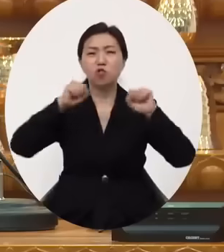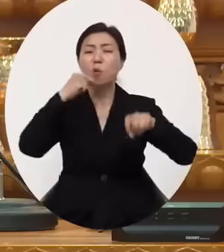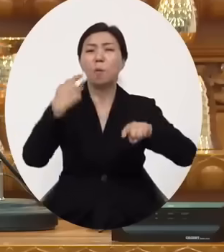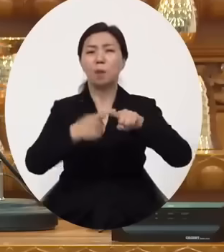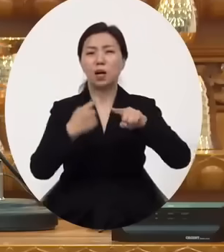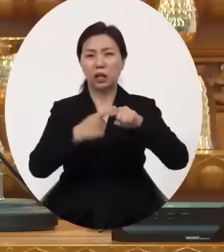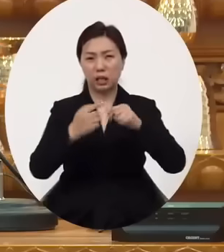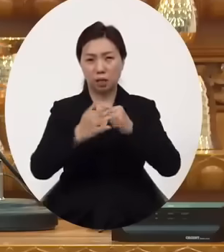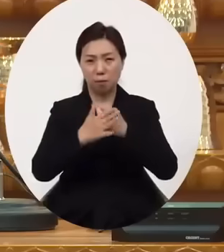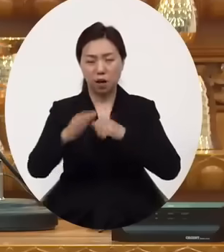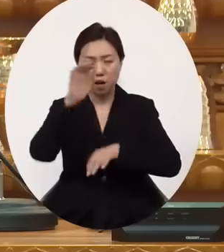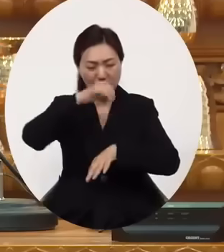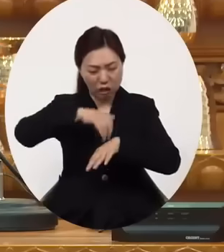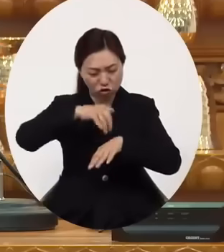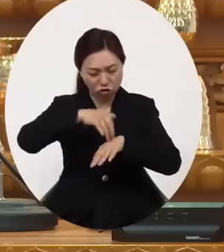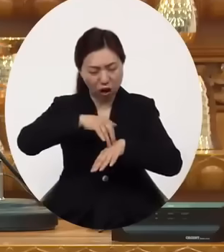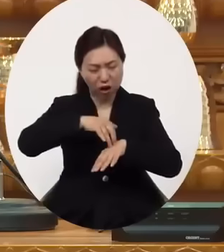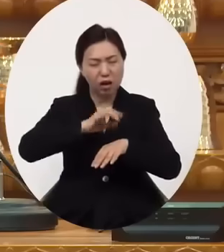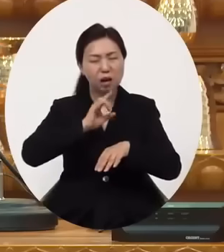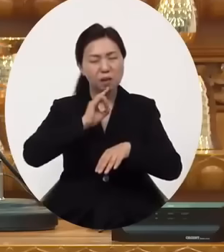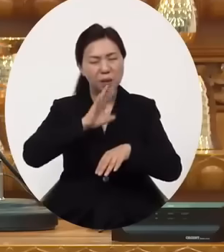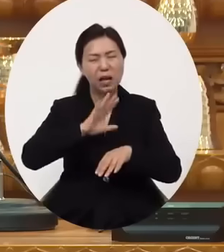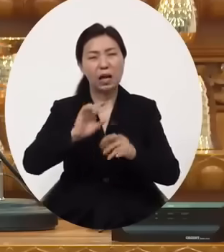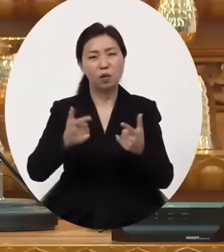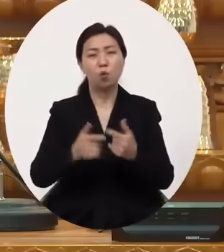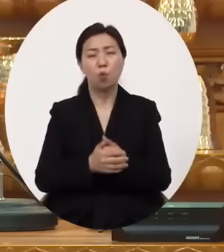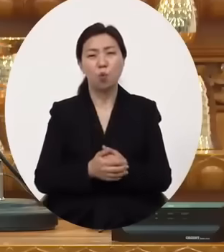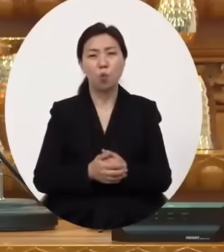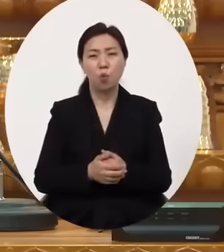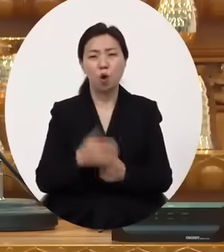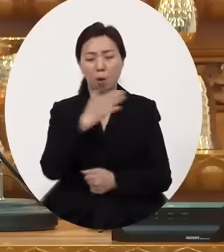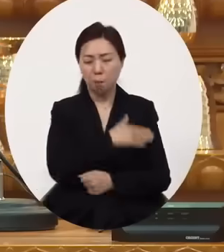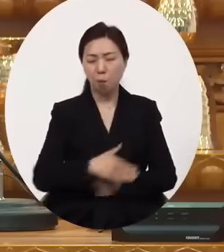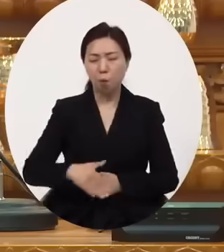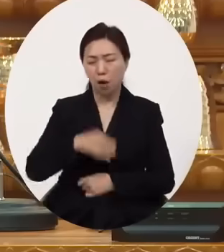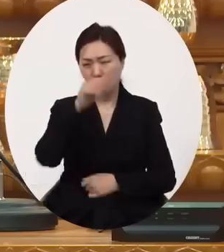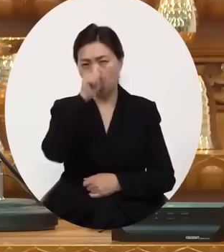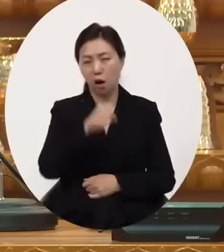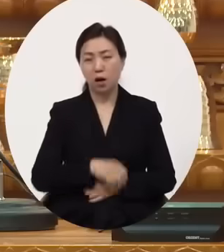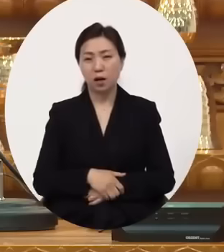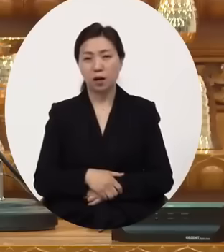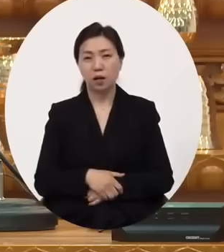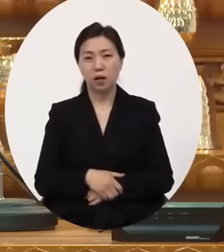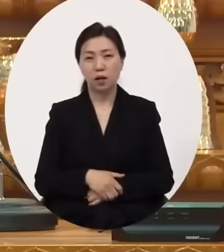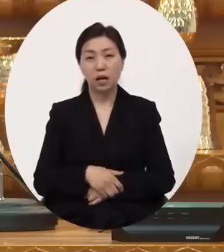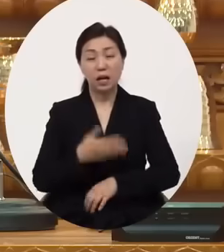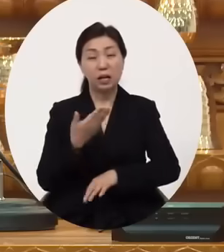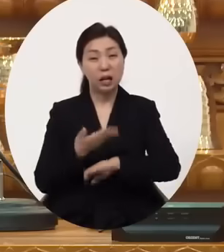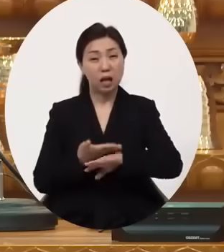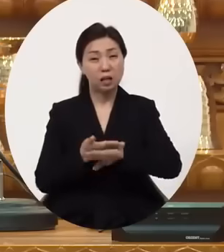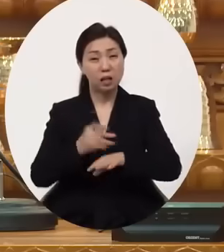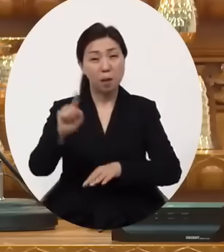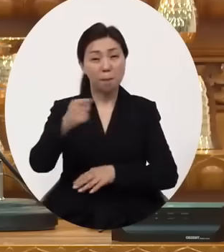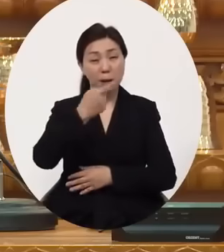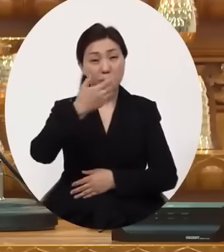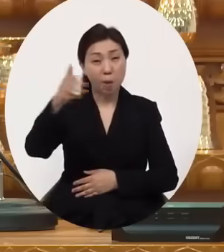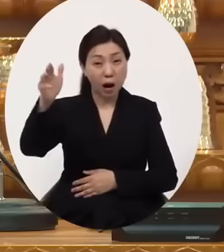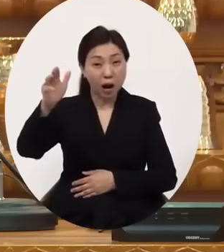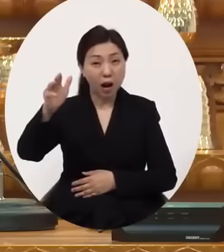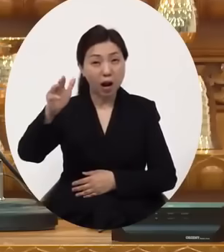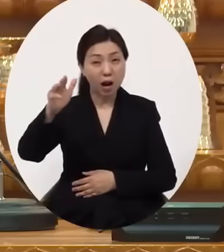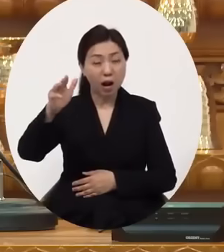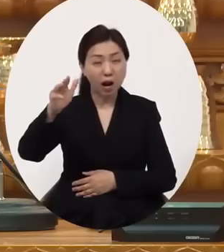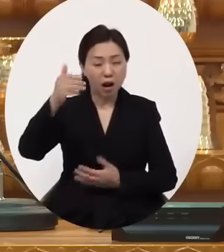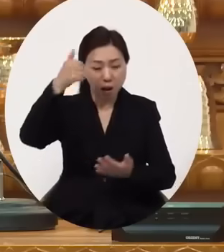꼭 수행 관점을 떠나도 굉장히 좋은 겁니다. 그러니까, 한때는 108배가 좋다고